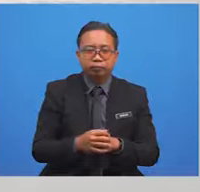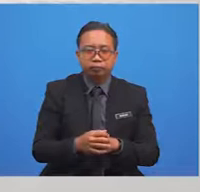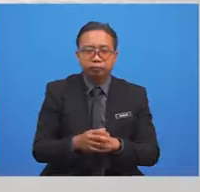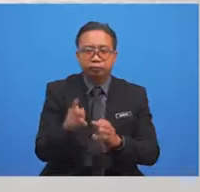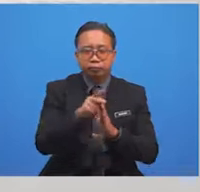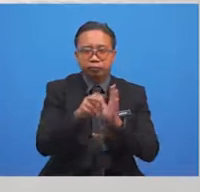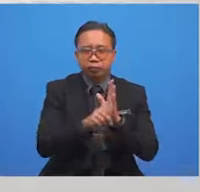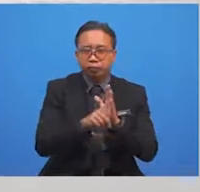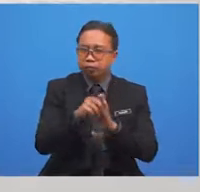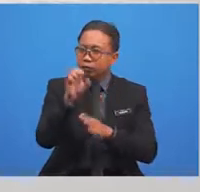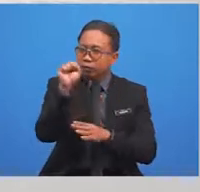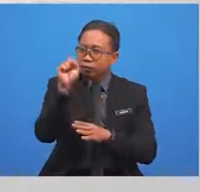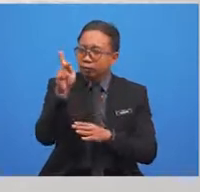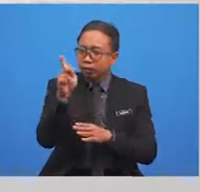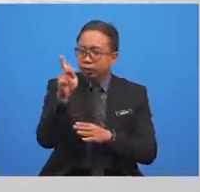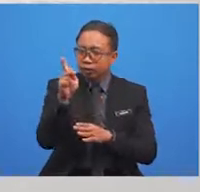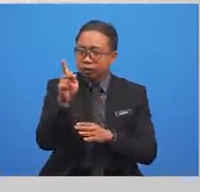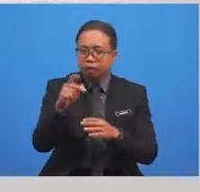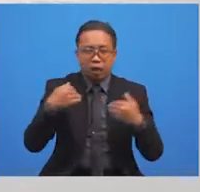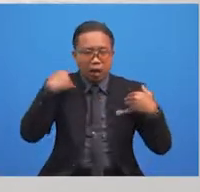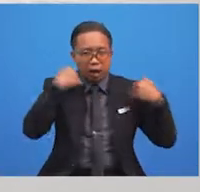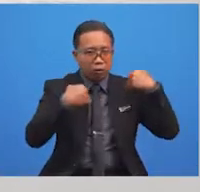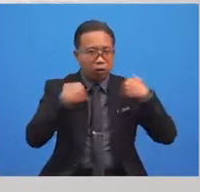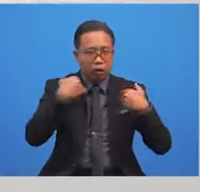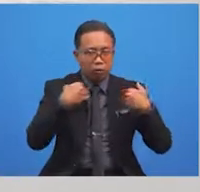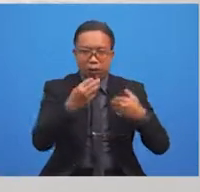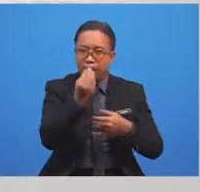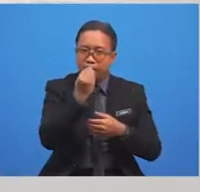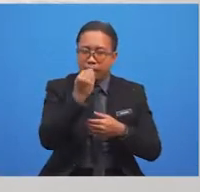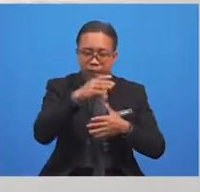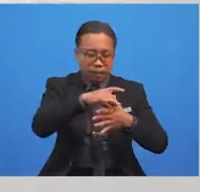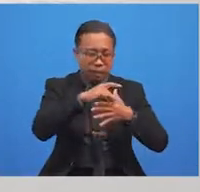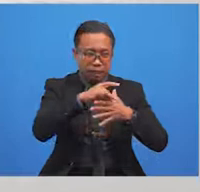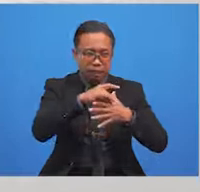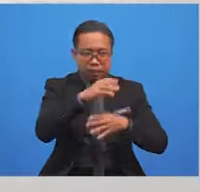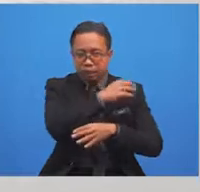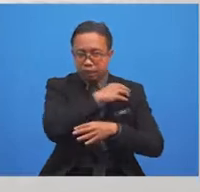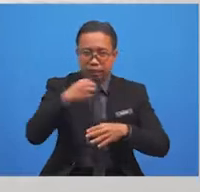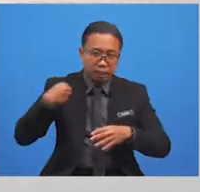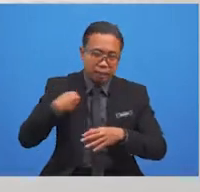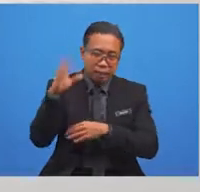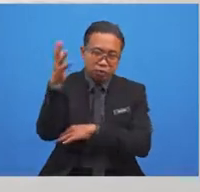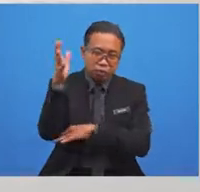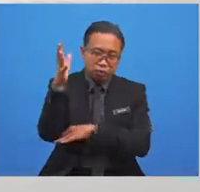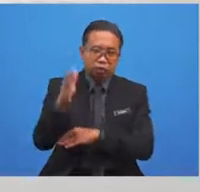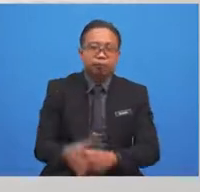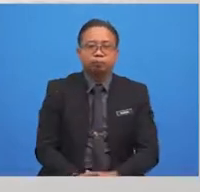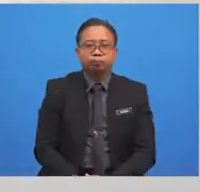boleh terdiri daripada haiwan-haiwan yang memakan daging dan tumbuh-tumbuhan.